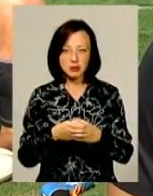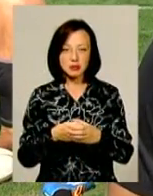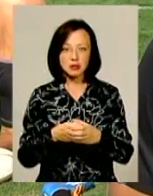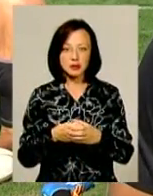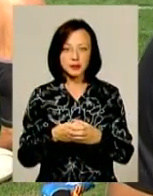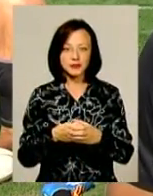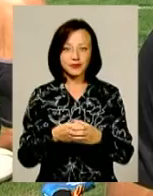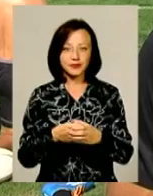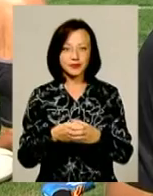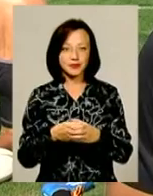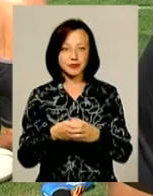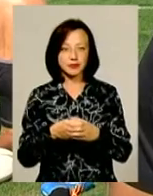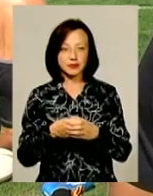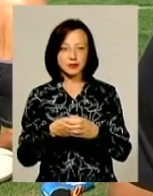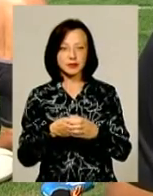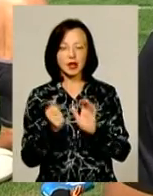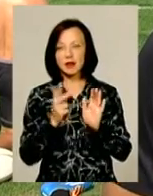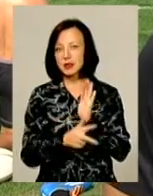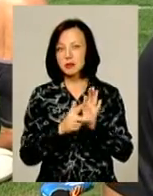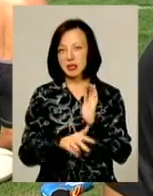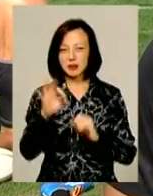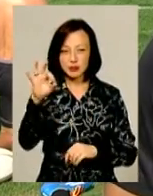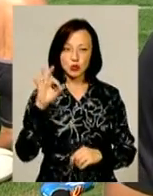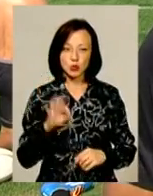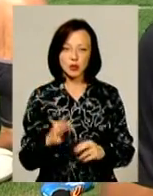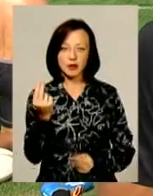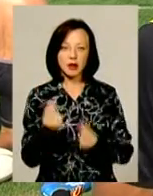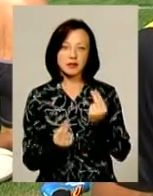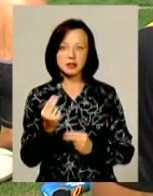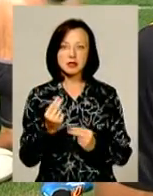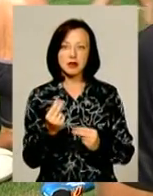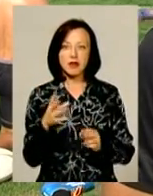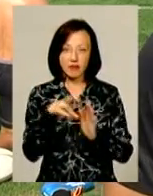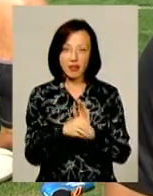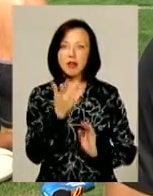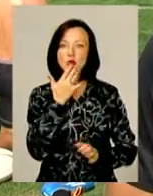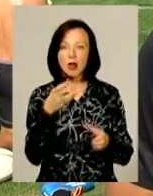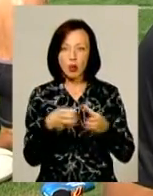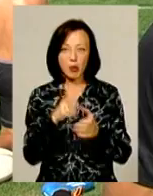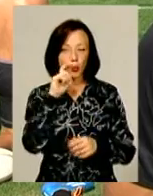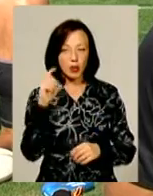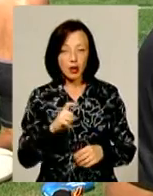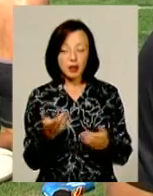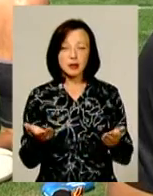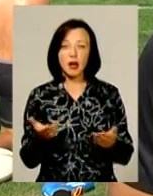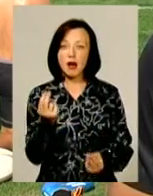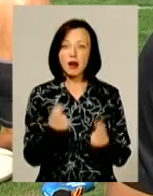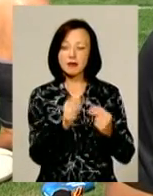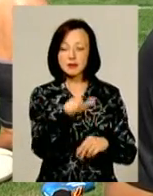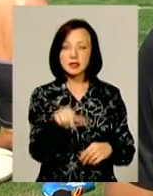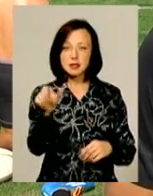багато, можна сказати, 80% гравців грають в національній збірній України. Гравці,